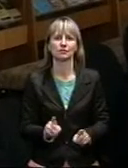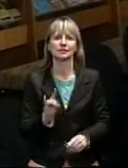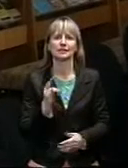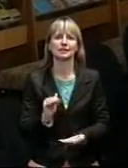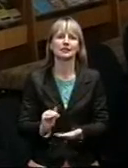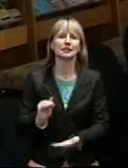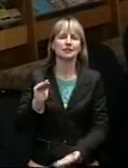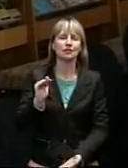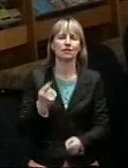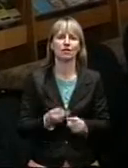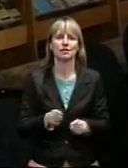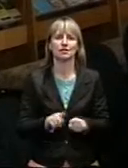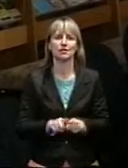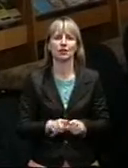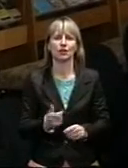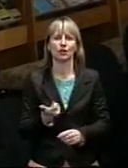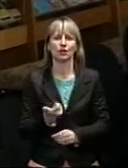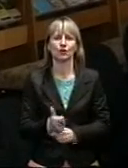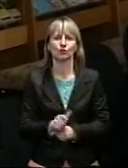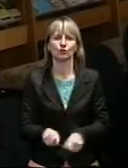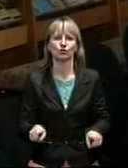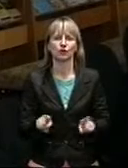дитинство – це, так би мовити, дуже така